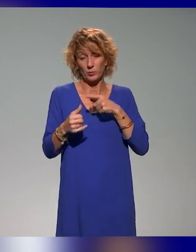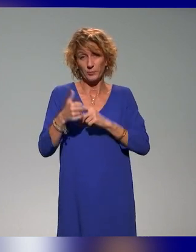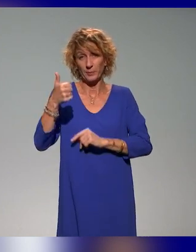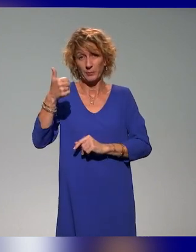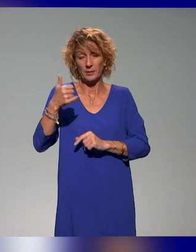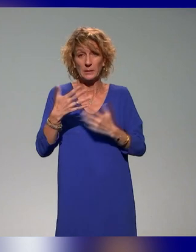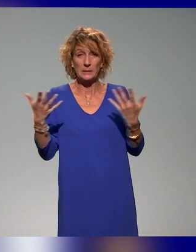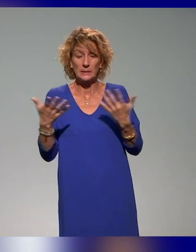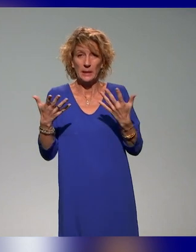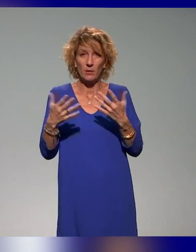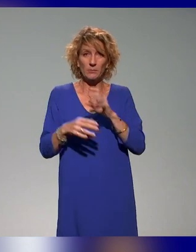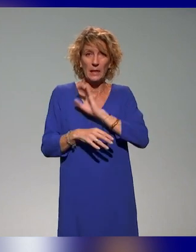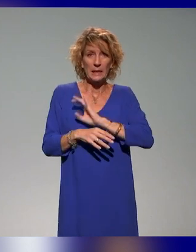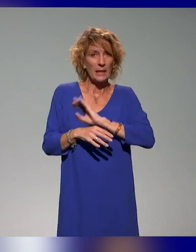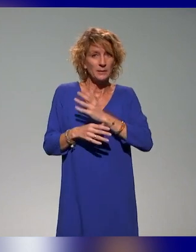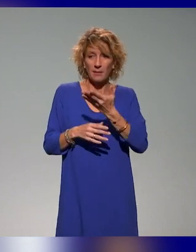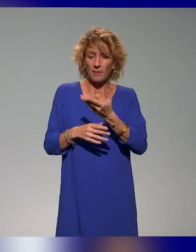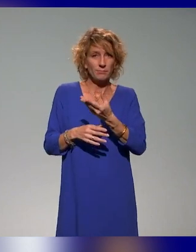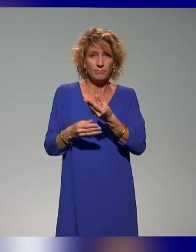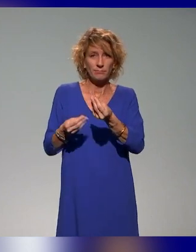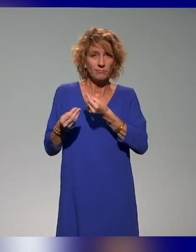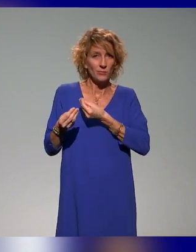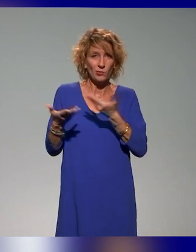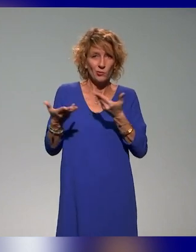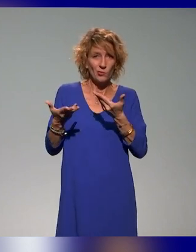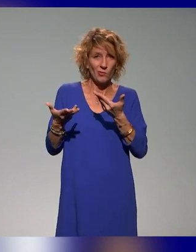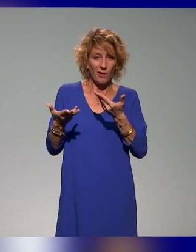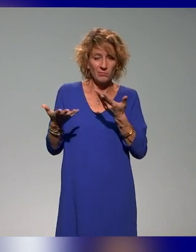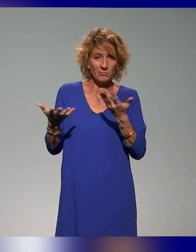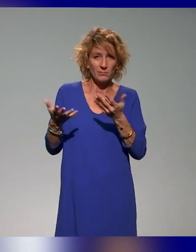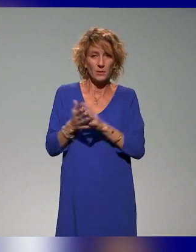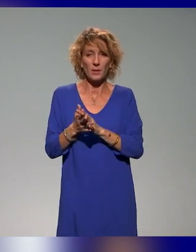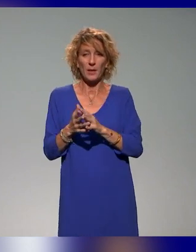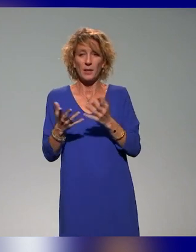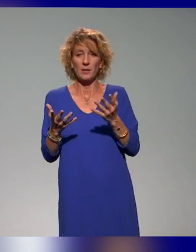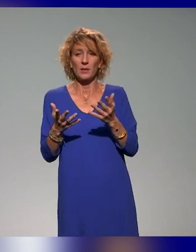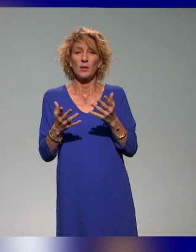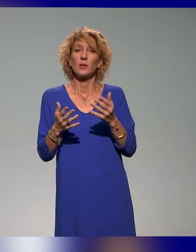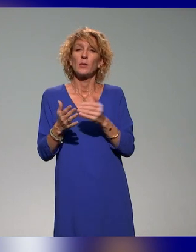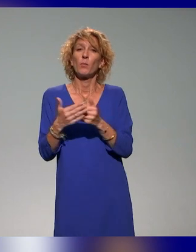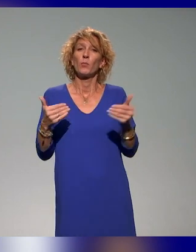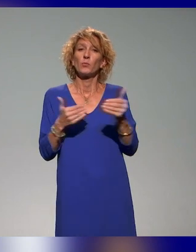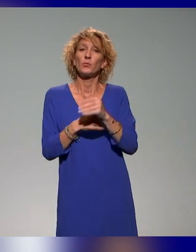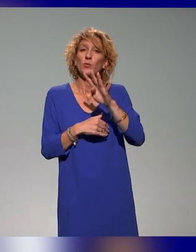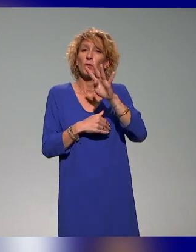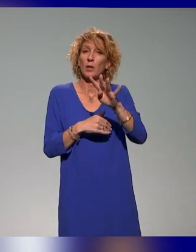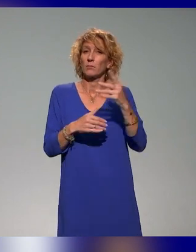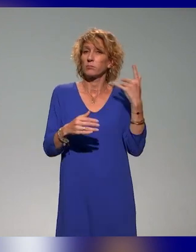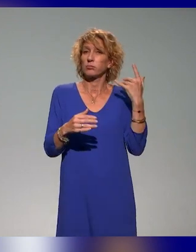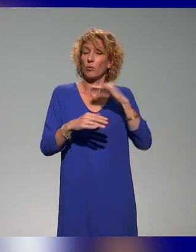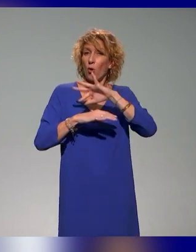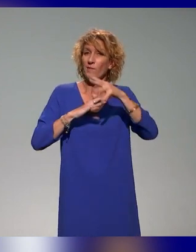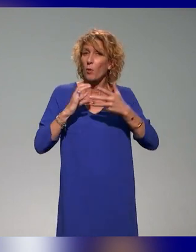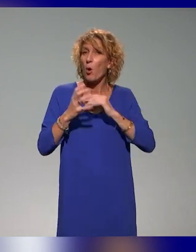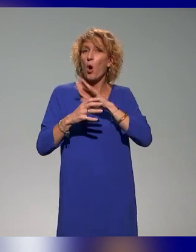tirer de ces tests? C'est que effectivement, Moodle 4 est un environnement accessible, très